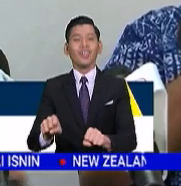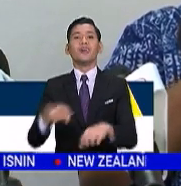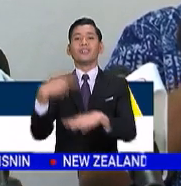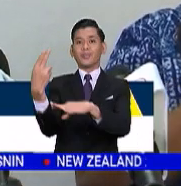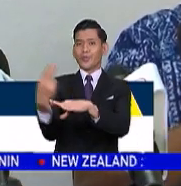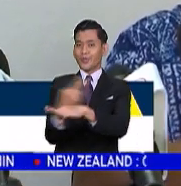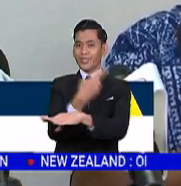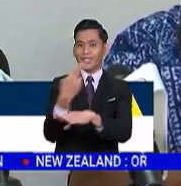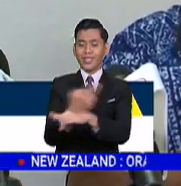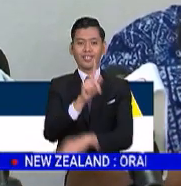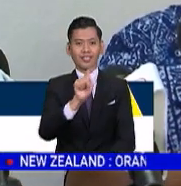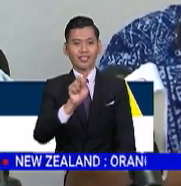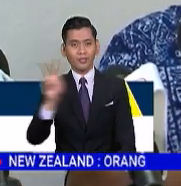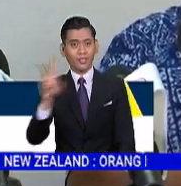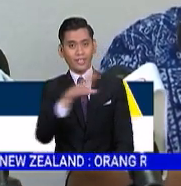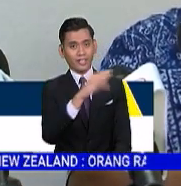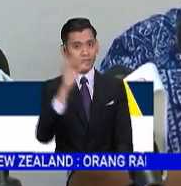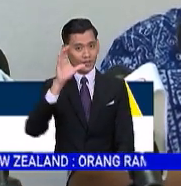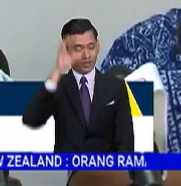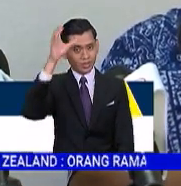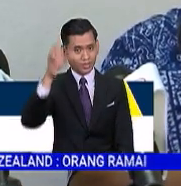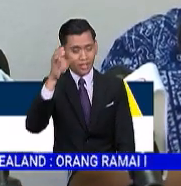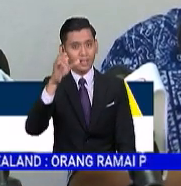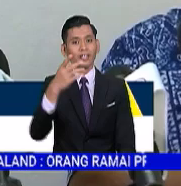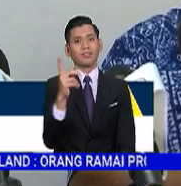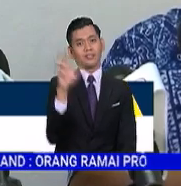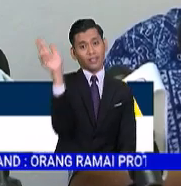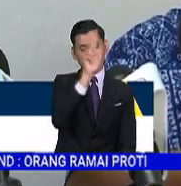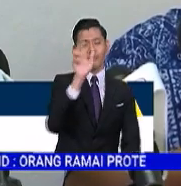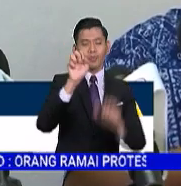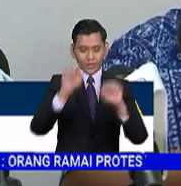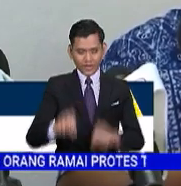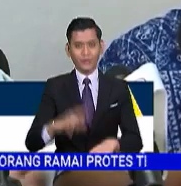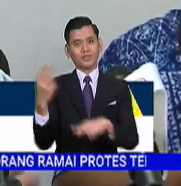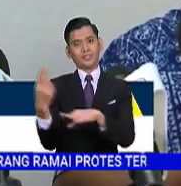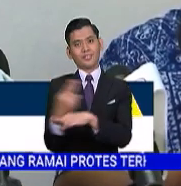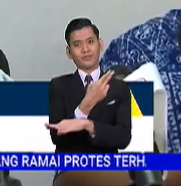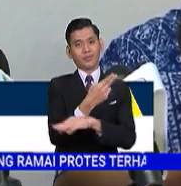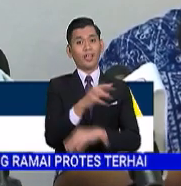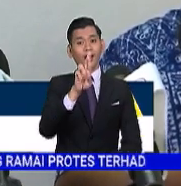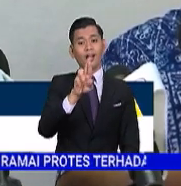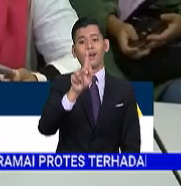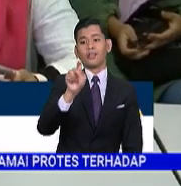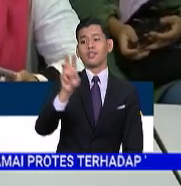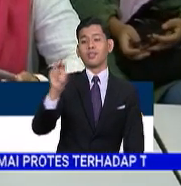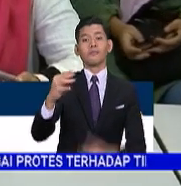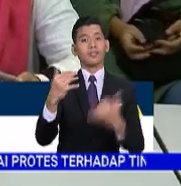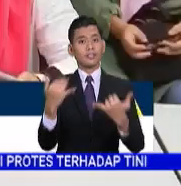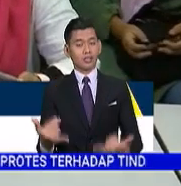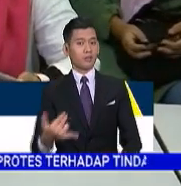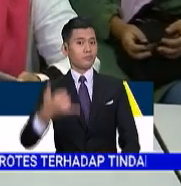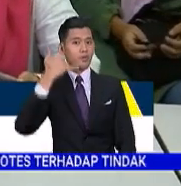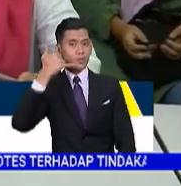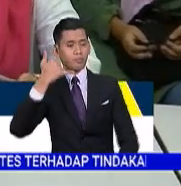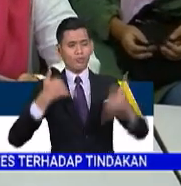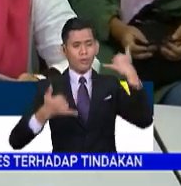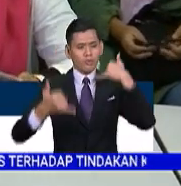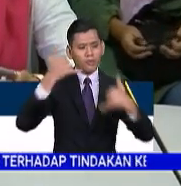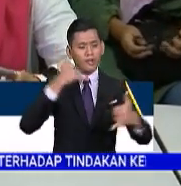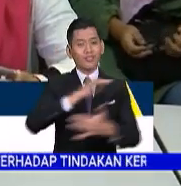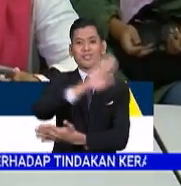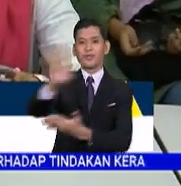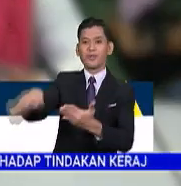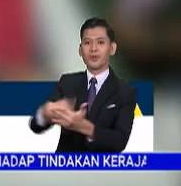menggunakan kaedah dan konsep yang sama. RTM kini sedang berhubung dengan semua calon